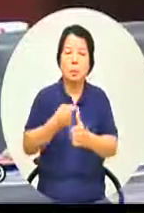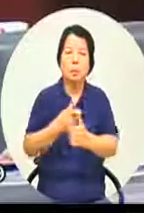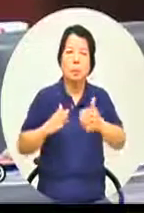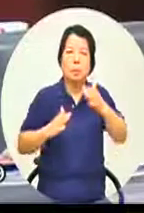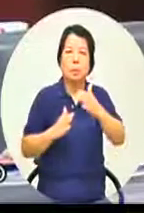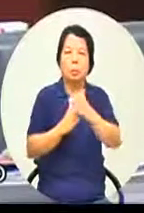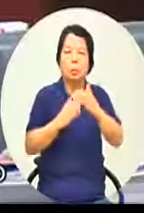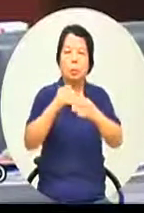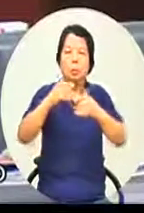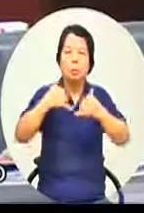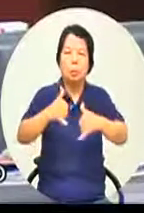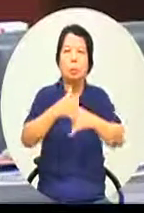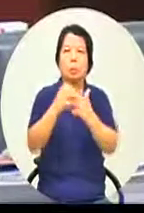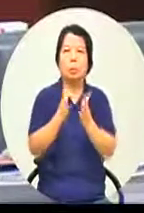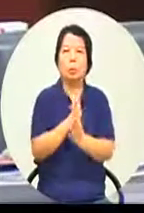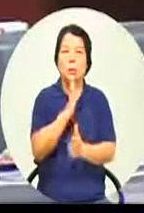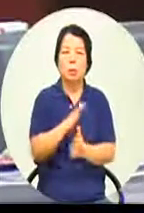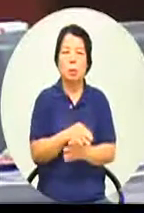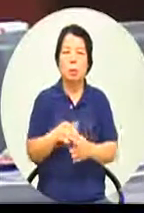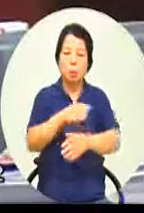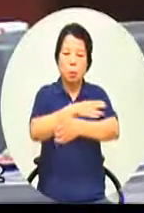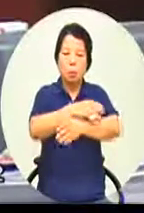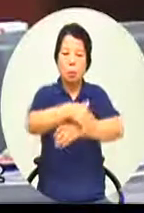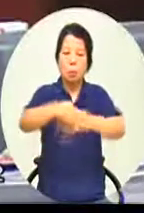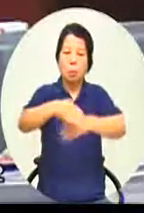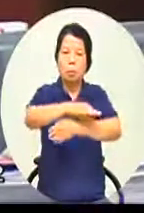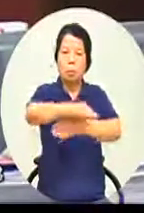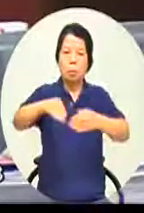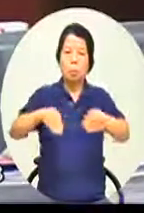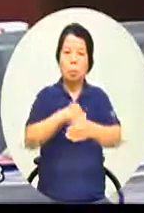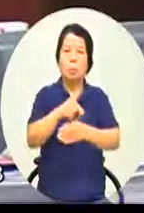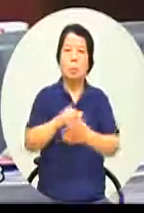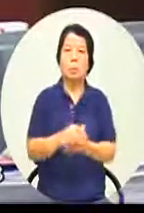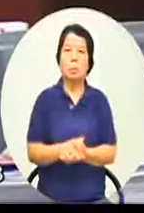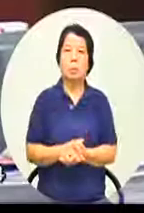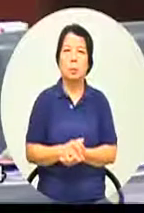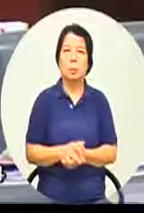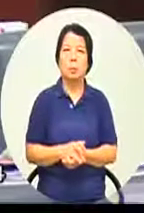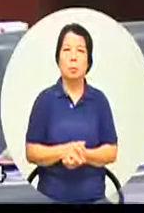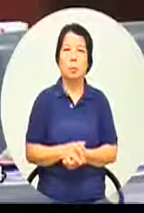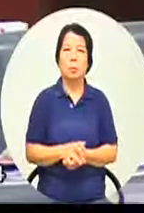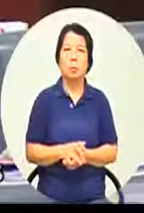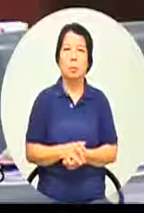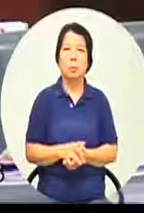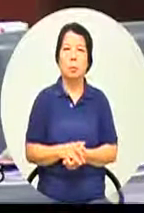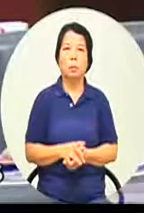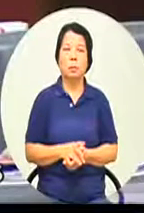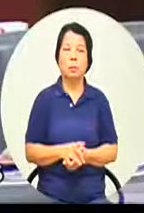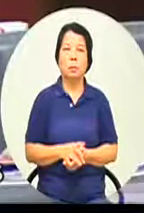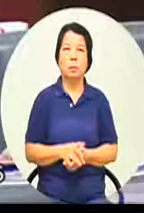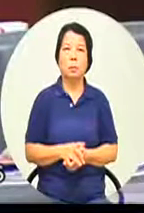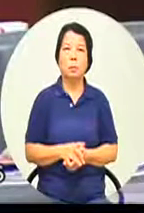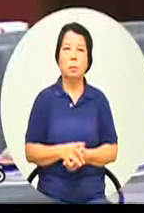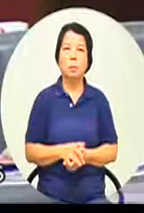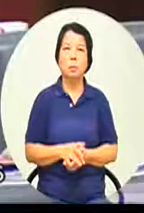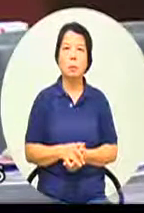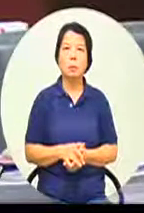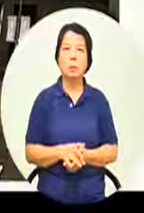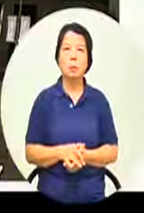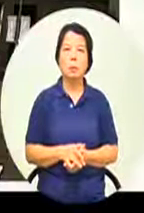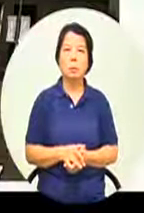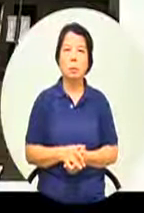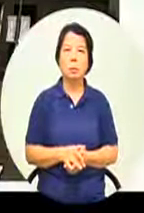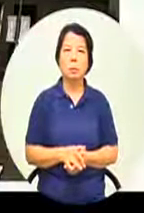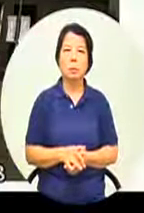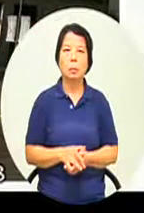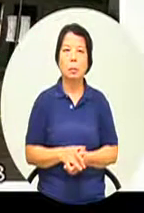这条哈，一段姐为情万里家，刚好这条线画的这个地方哈，哎，就是刚好这个。